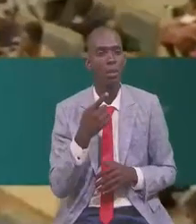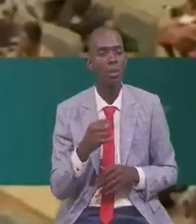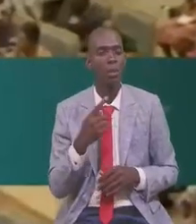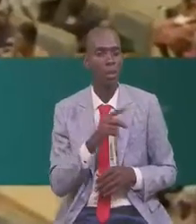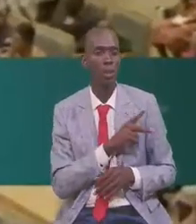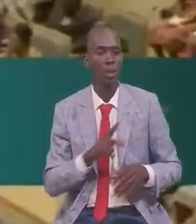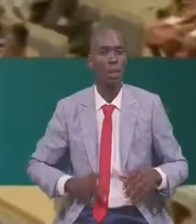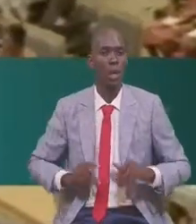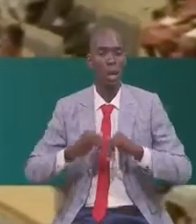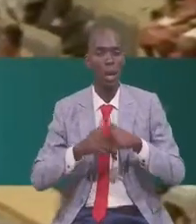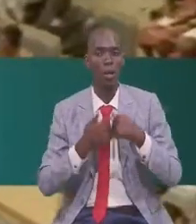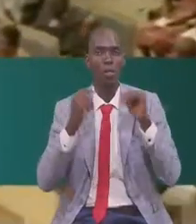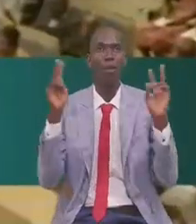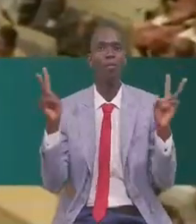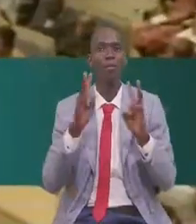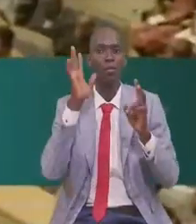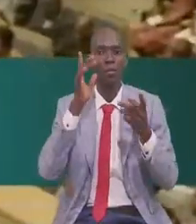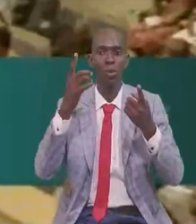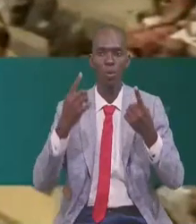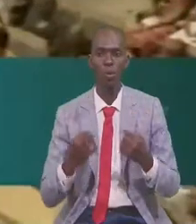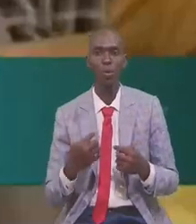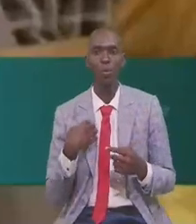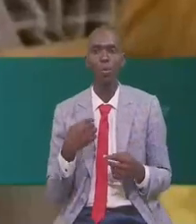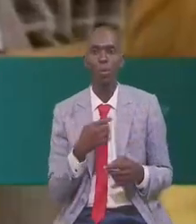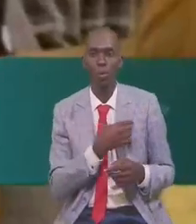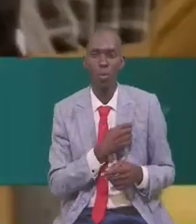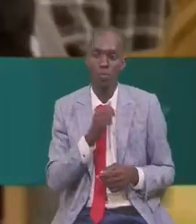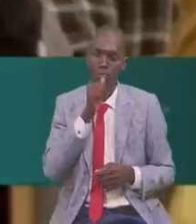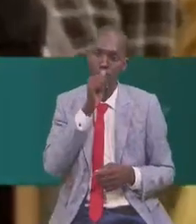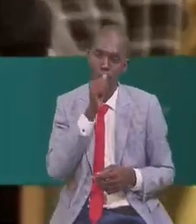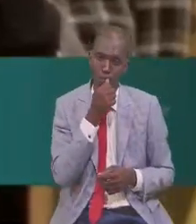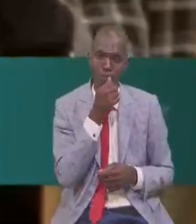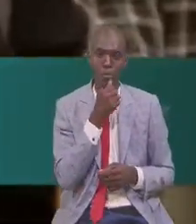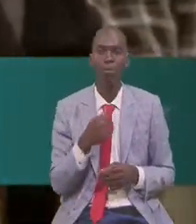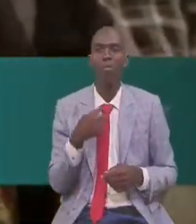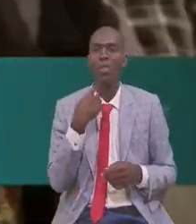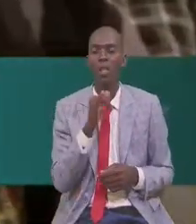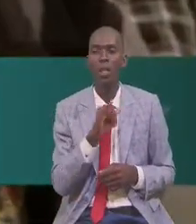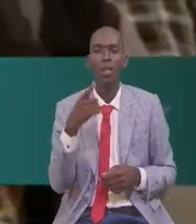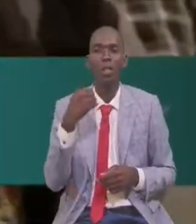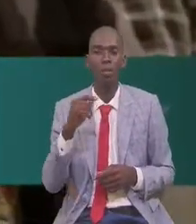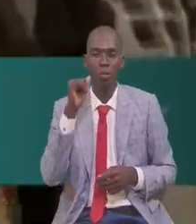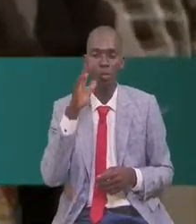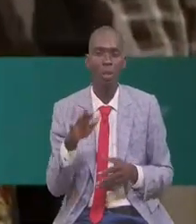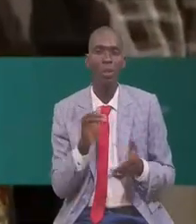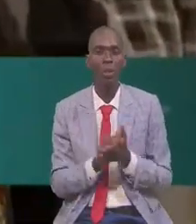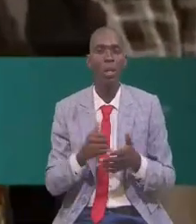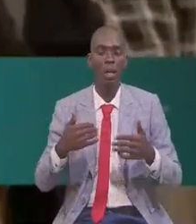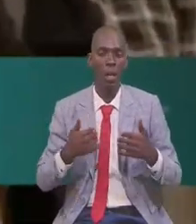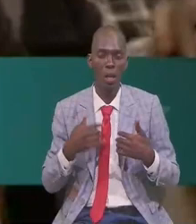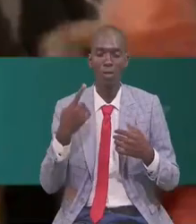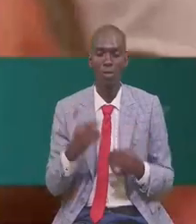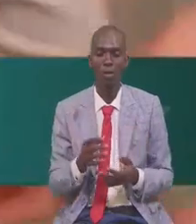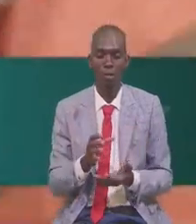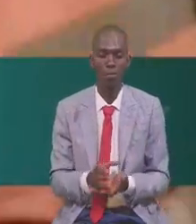disons au roi comment la victoire va venir. Nous disons à la femme qui avait le